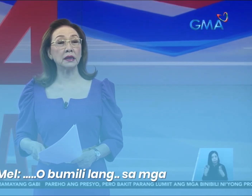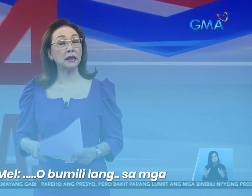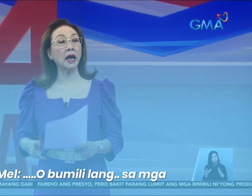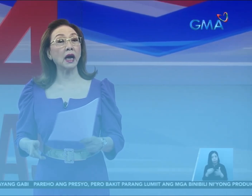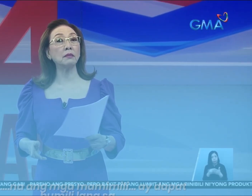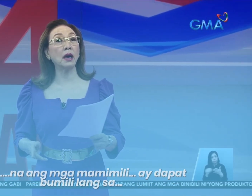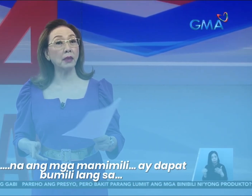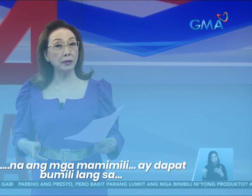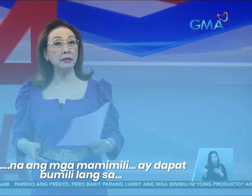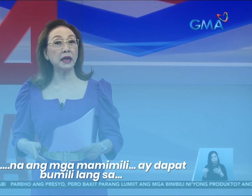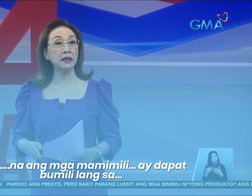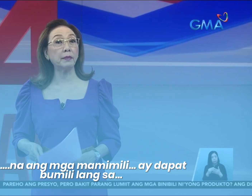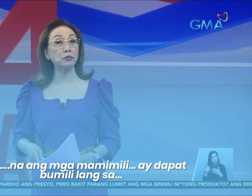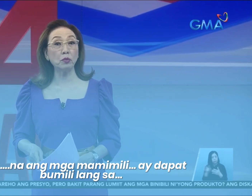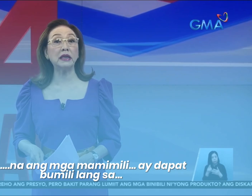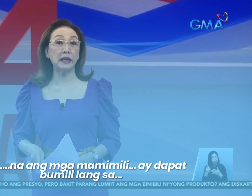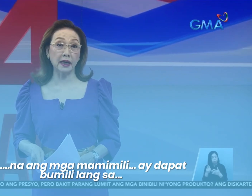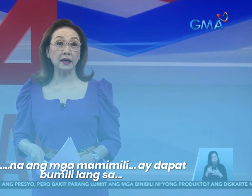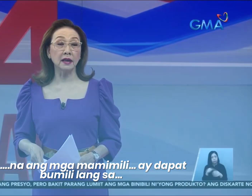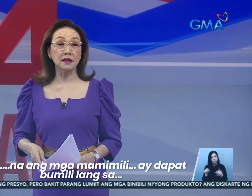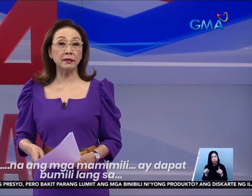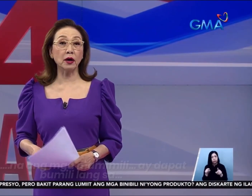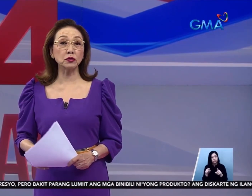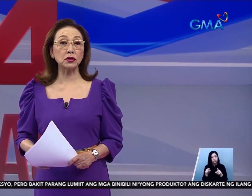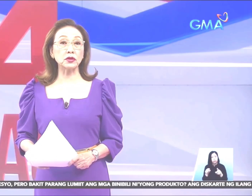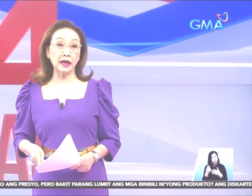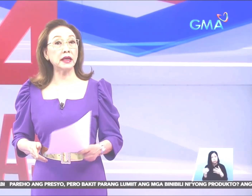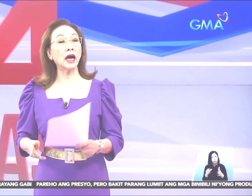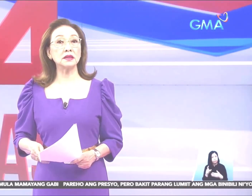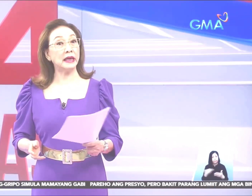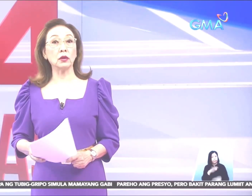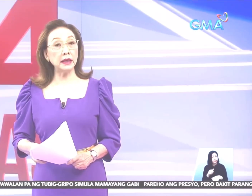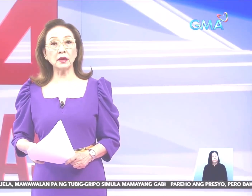sa mga naang mga mamimili dapat bumili lang sa mga